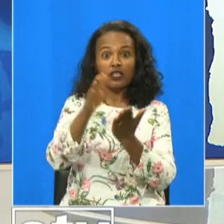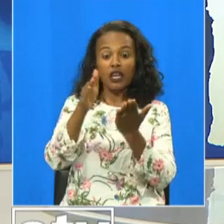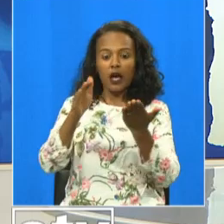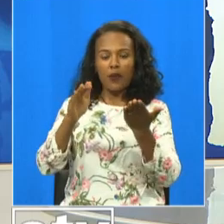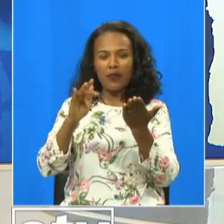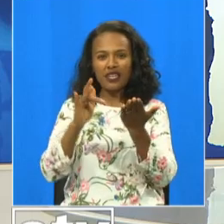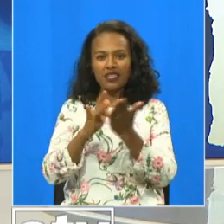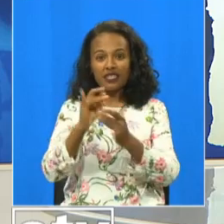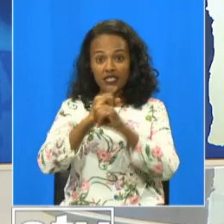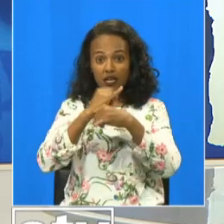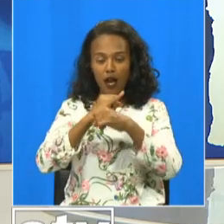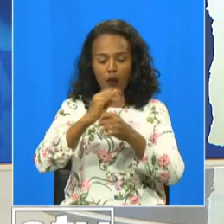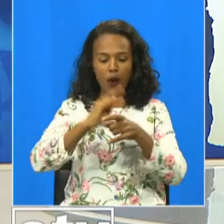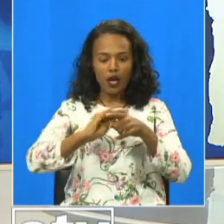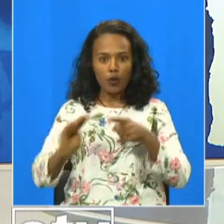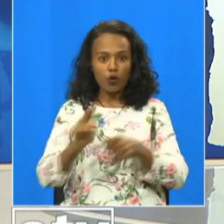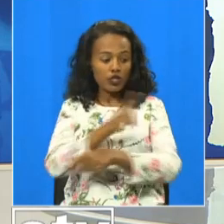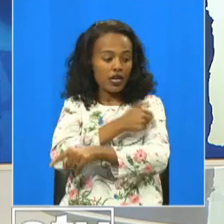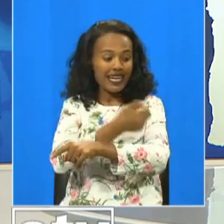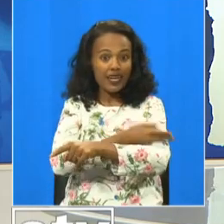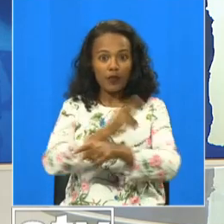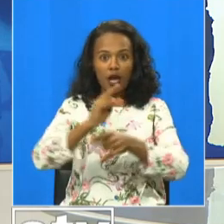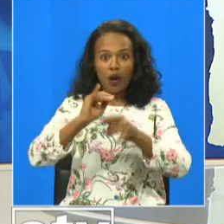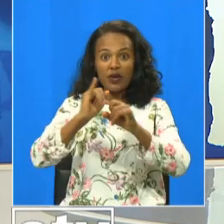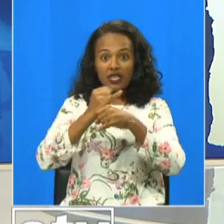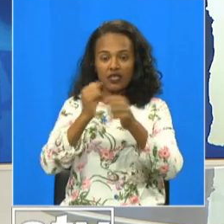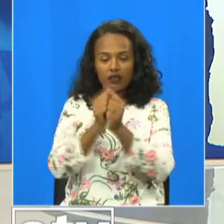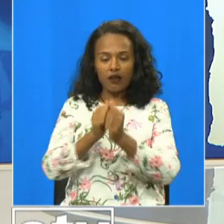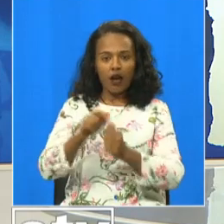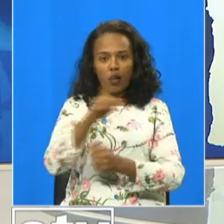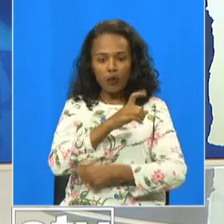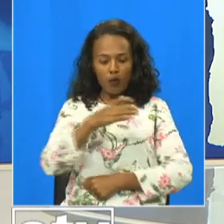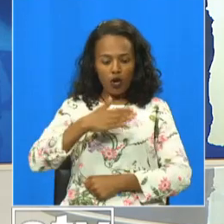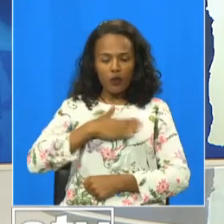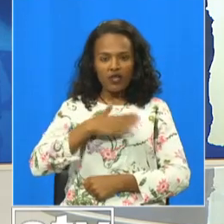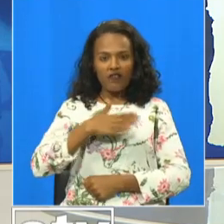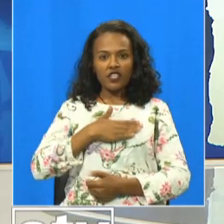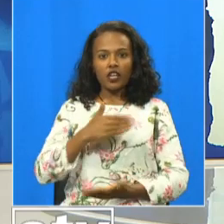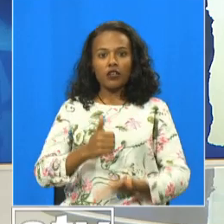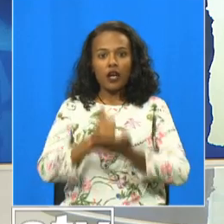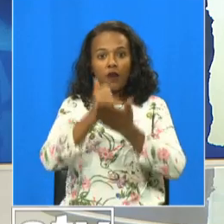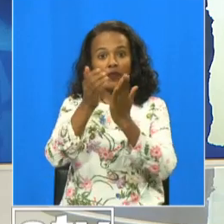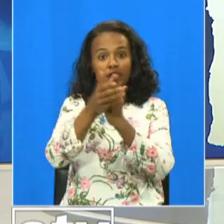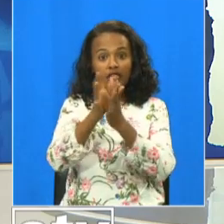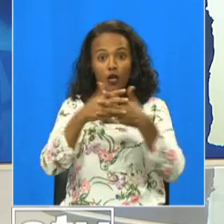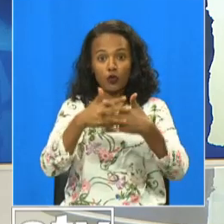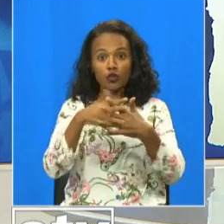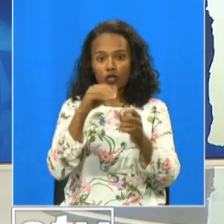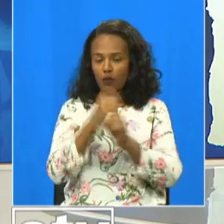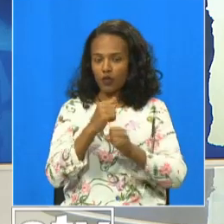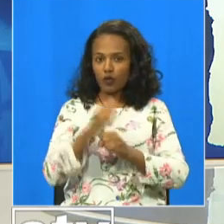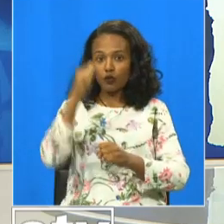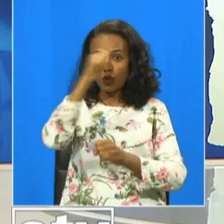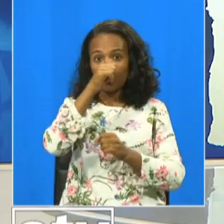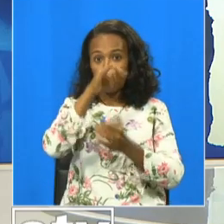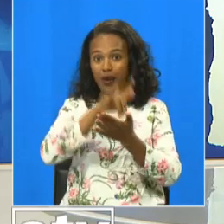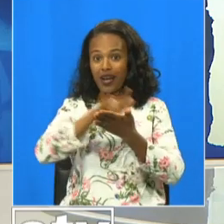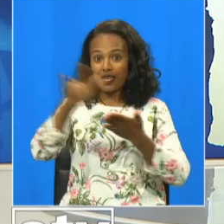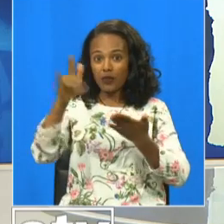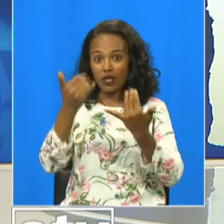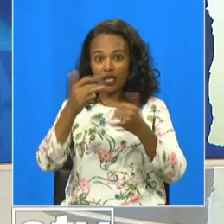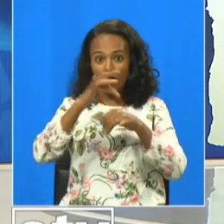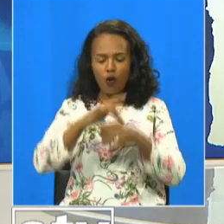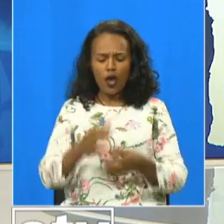ባለሙያዎች ከህክምና ምህንድስና ባለሙያዎች ጋር በመተባበር ነው የመተንፈሻ ድጋፍ መሳሪያዎችን እየጠገኑ ያሉት። የኢትዮጵያ አየር መንገድ አሁን